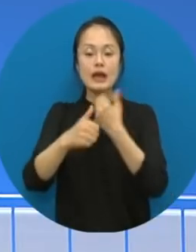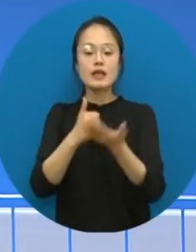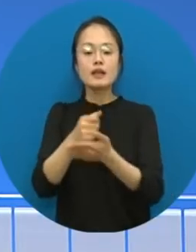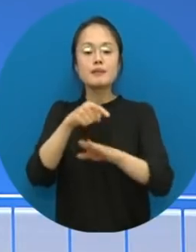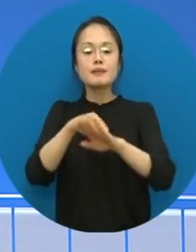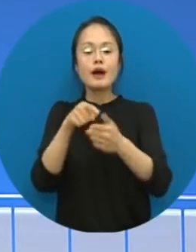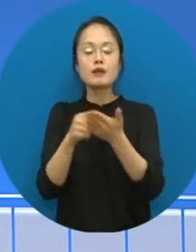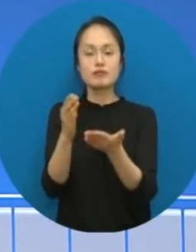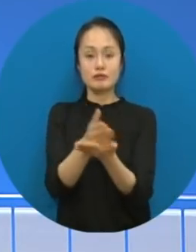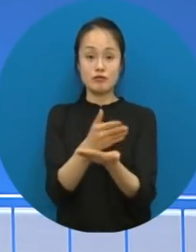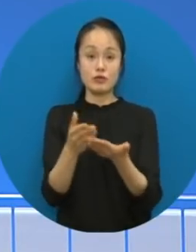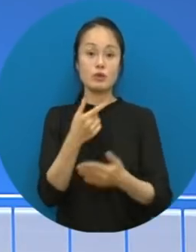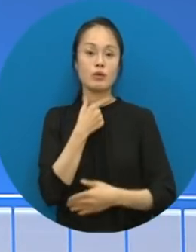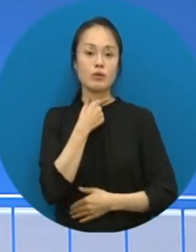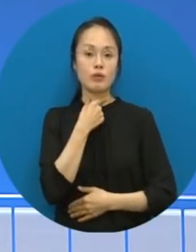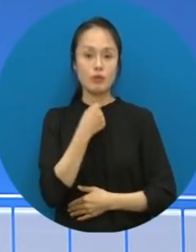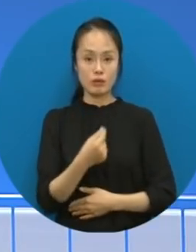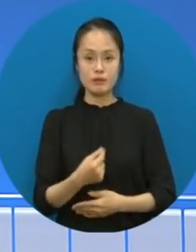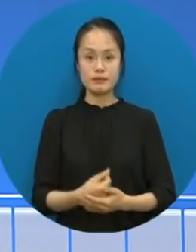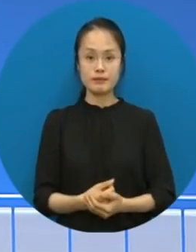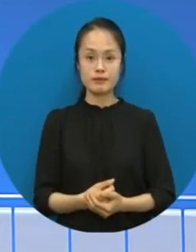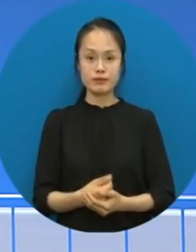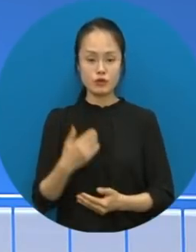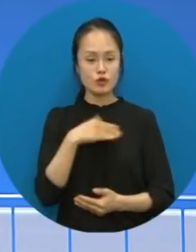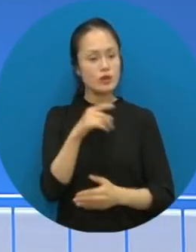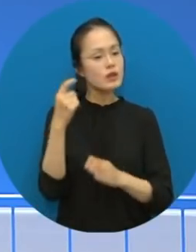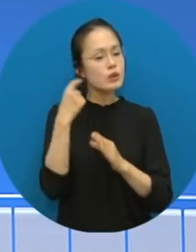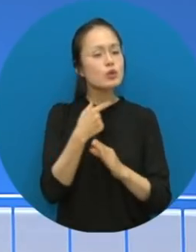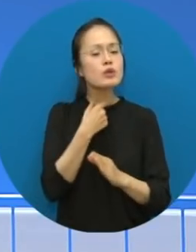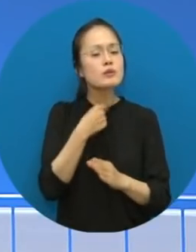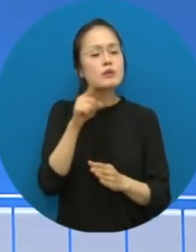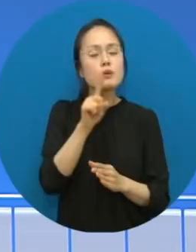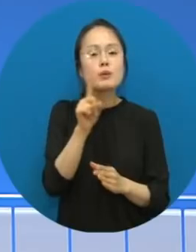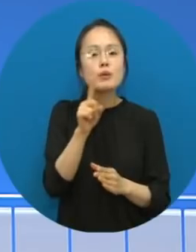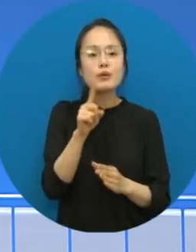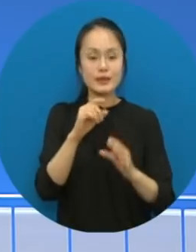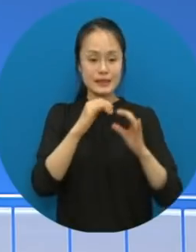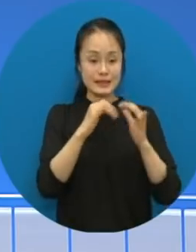합니다. 우리가 듣고자 하는 것은 사람의 생각이 아니요